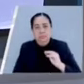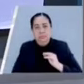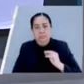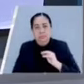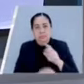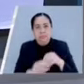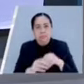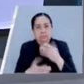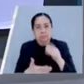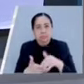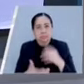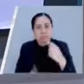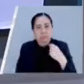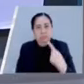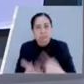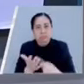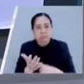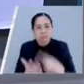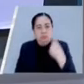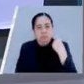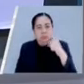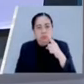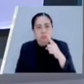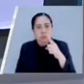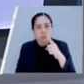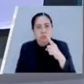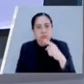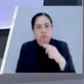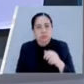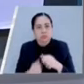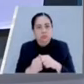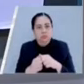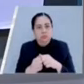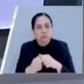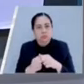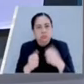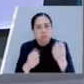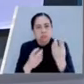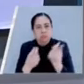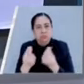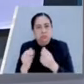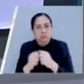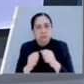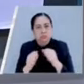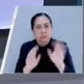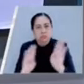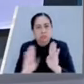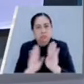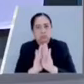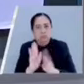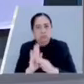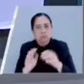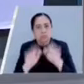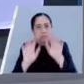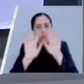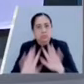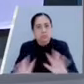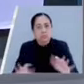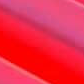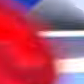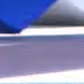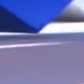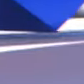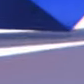yan ng mga diskusyon para sa pagpapanday ng Code of Conduct sa pagitan ng China at mga bansa sa ASEAN, nakatutok si Chino